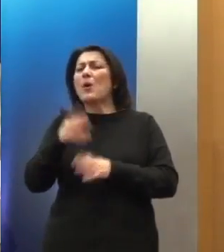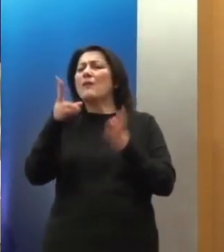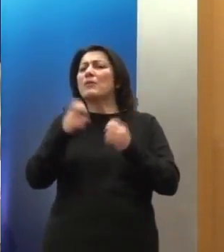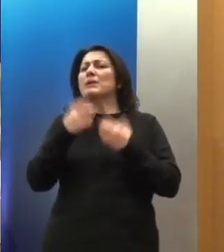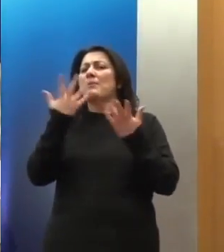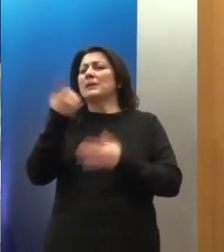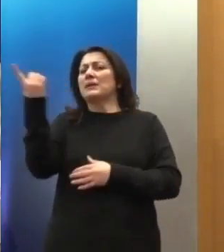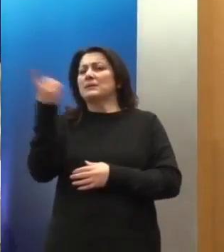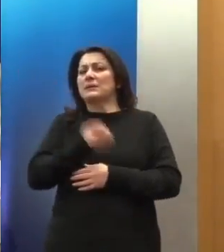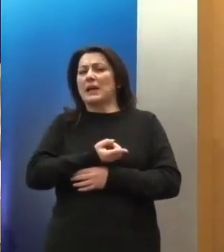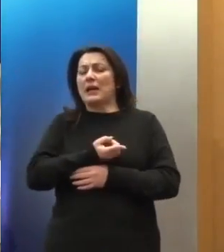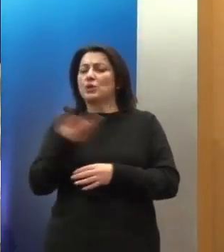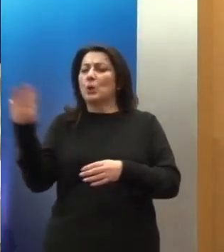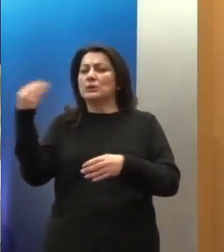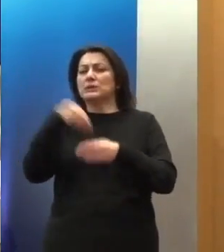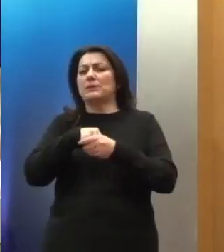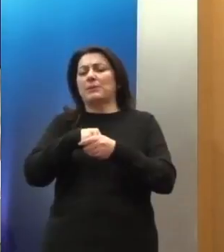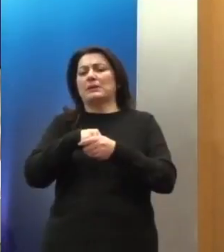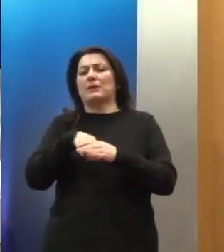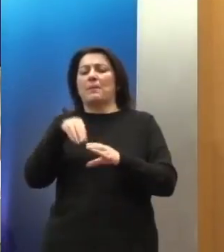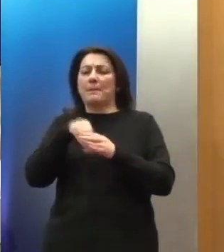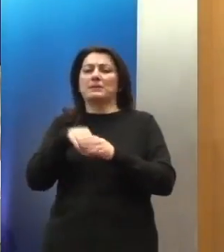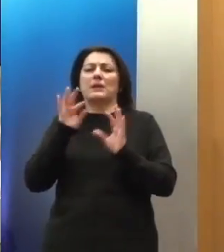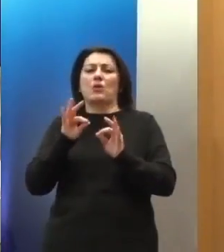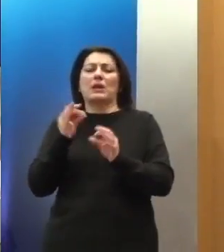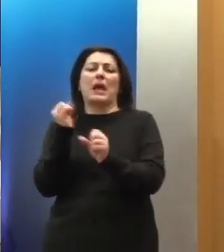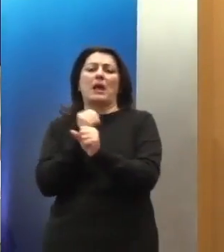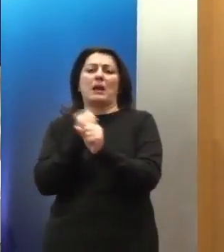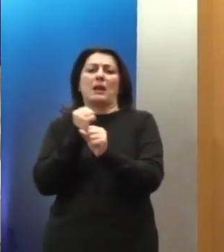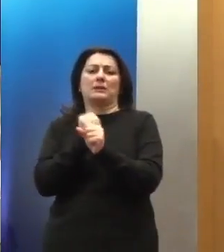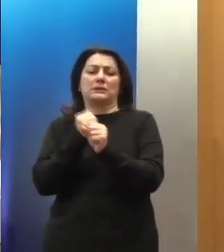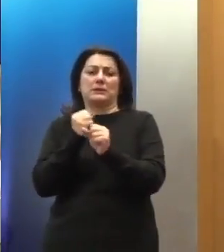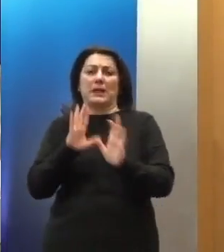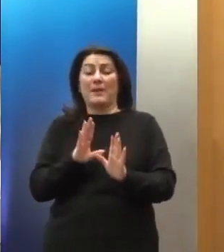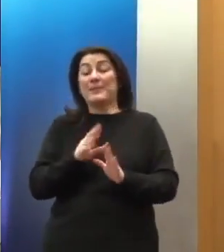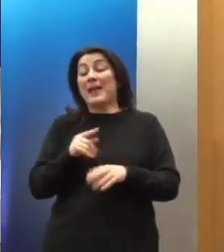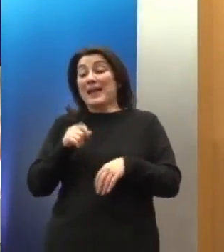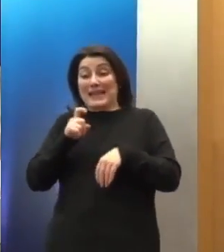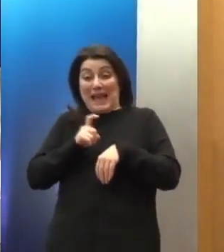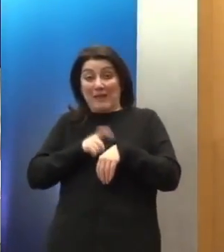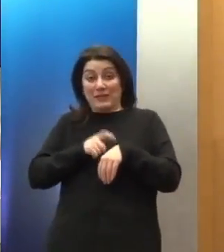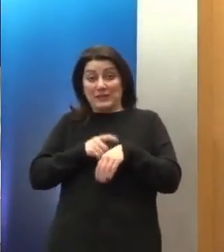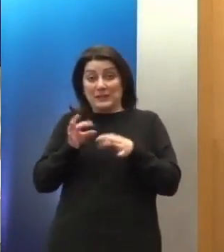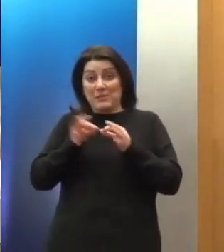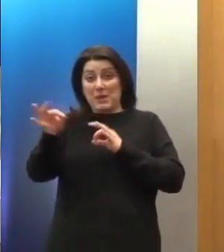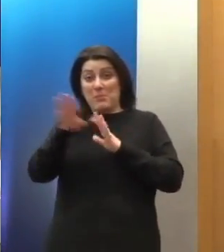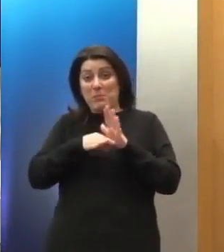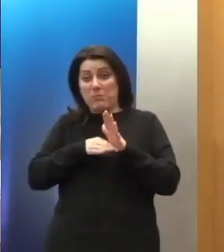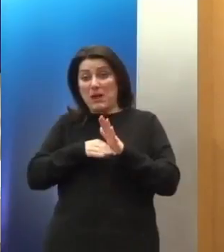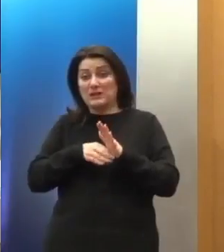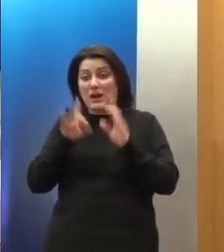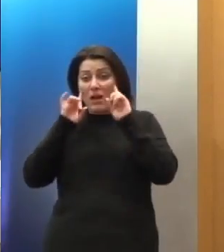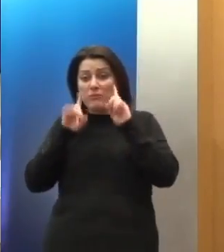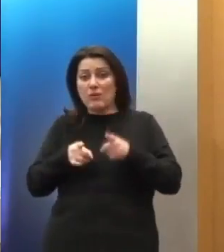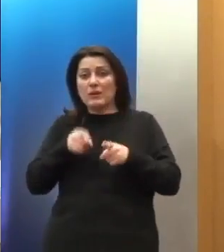75% συμμετοχής στην αγορά εργασίας και με όλα αυτά τα μέτρα που παίρνουμε έχουμε απομακρυνθεί από